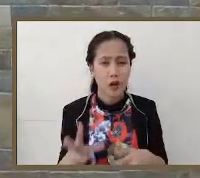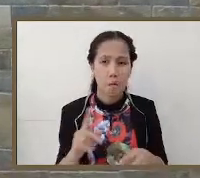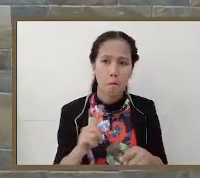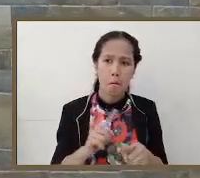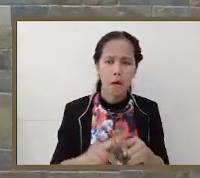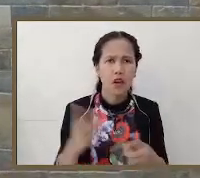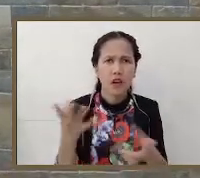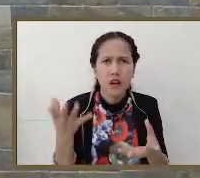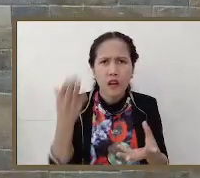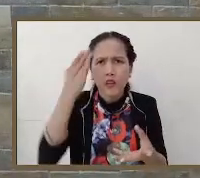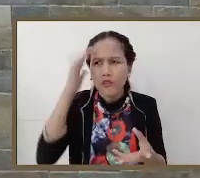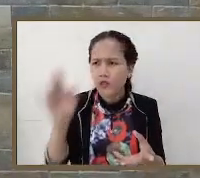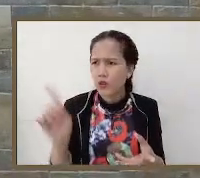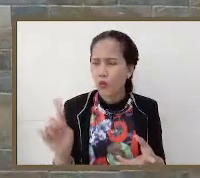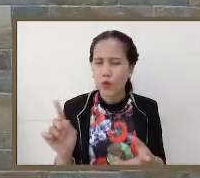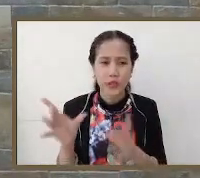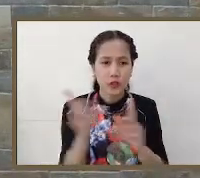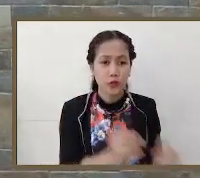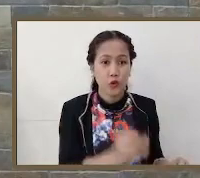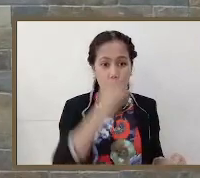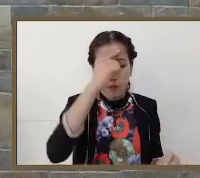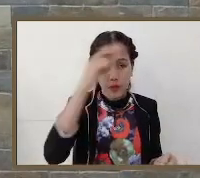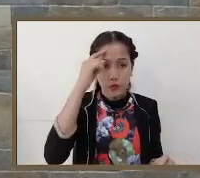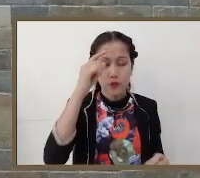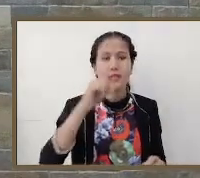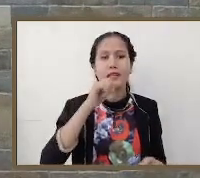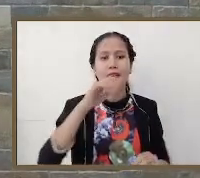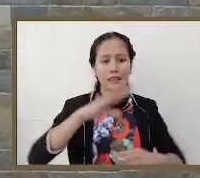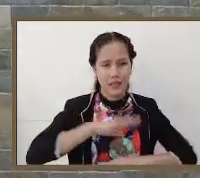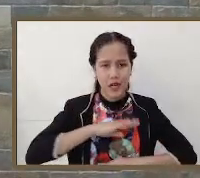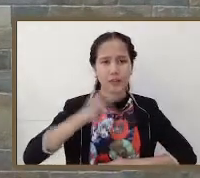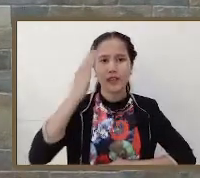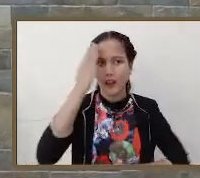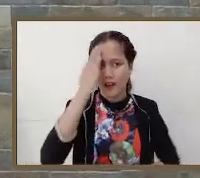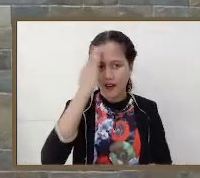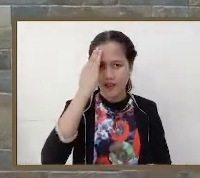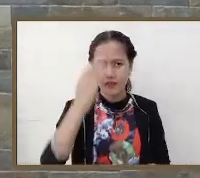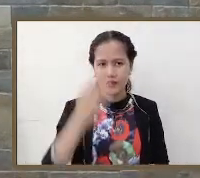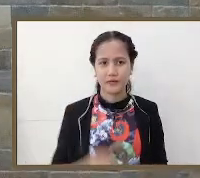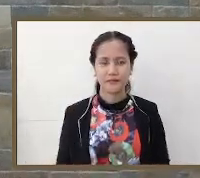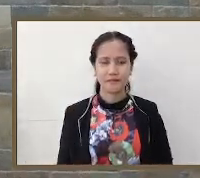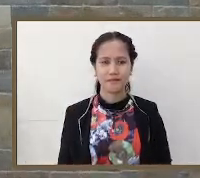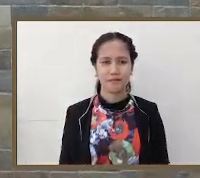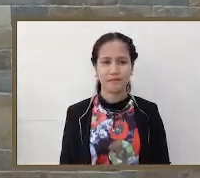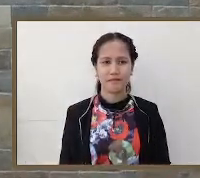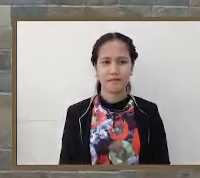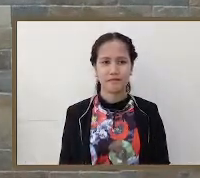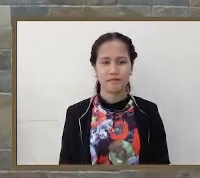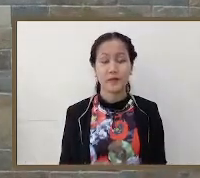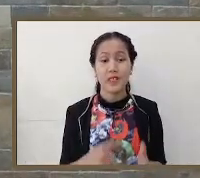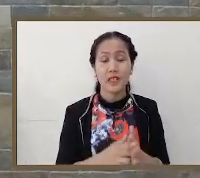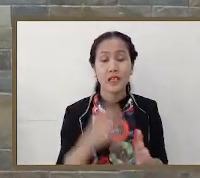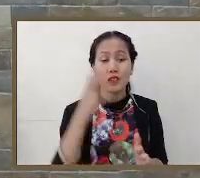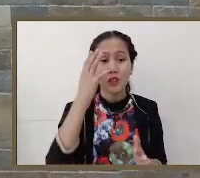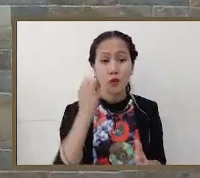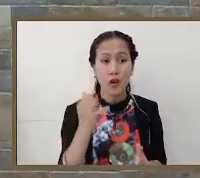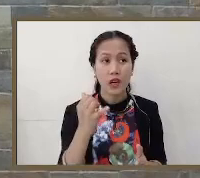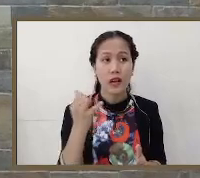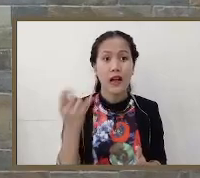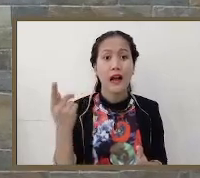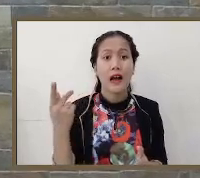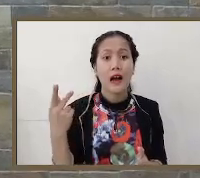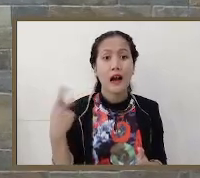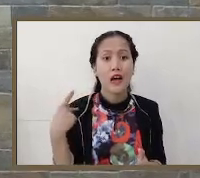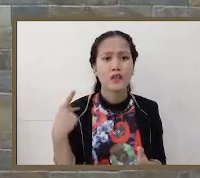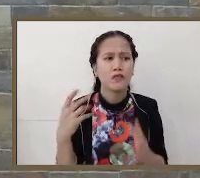nung dumating yung problema po na yun. That's very clear, brethren. Amen. You see? Kaya nga mga kapatid, nagkakaroon tayo ngayon